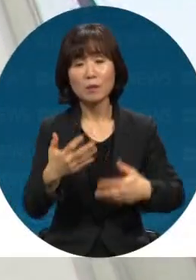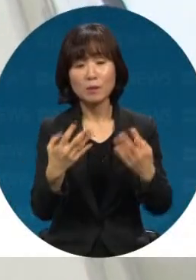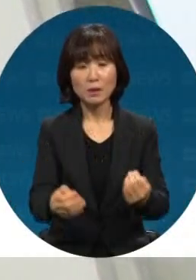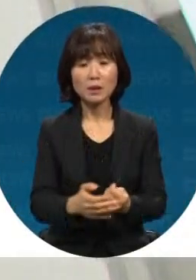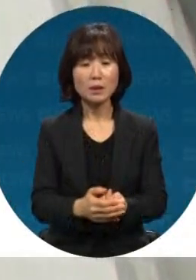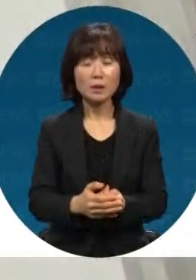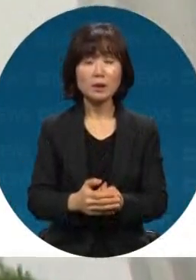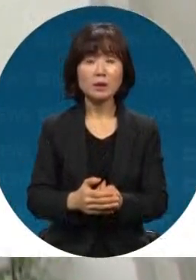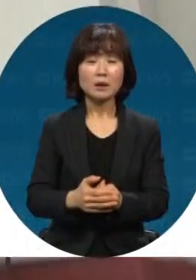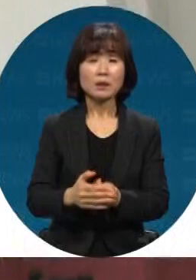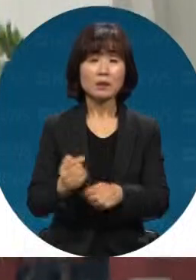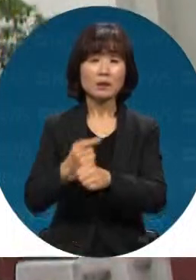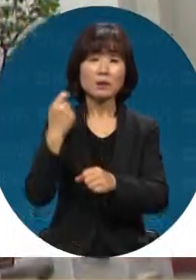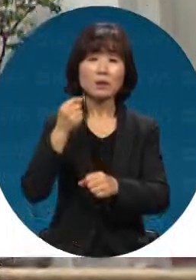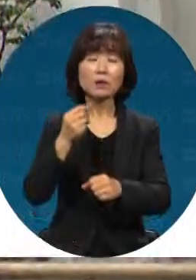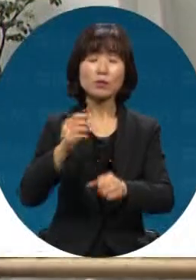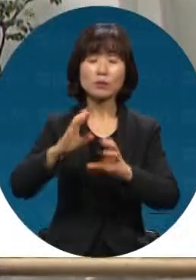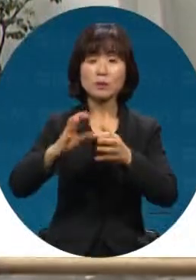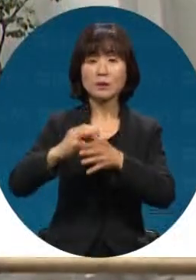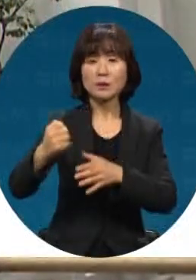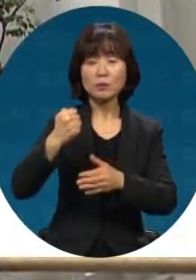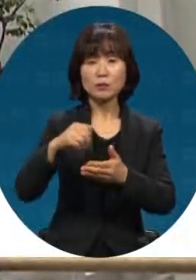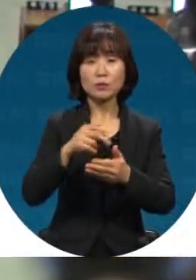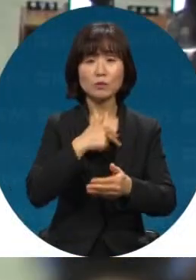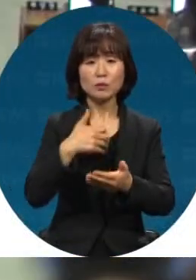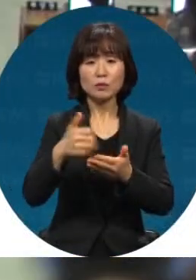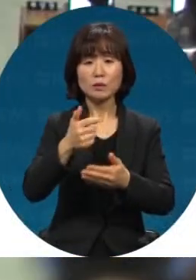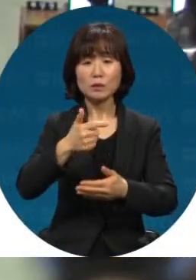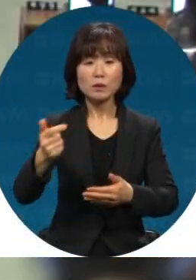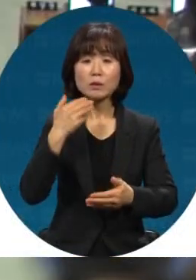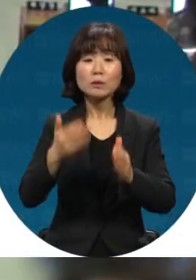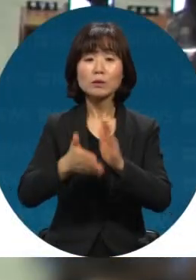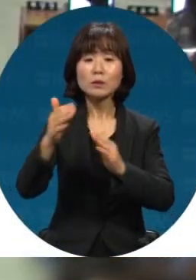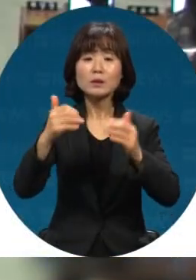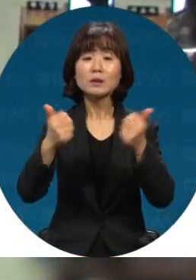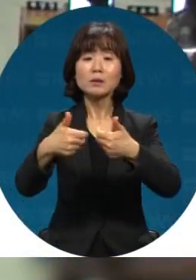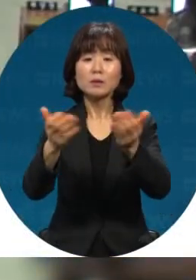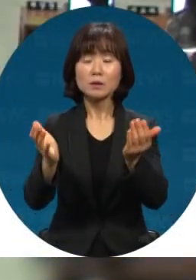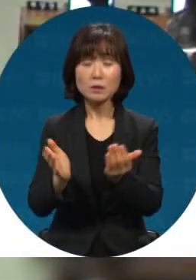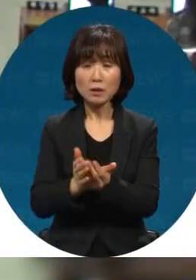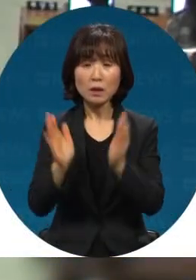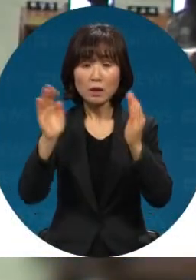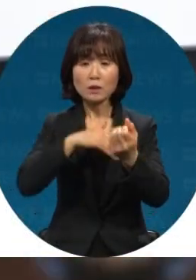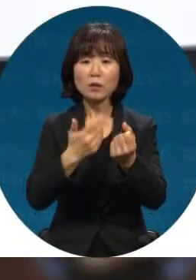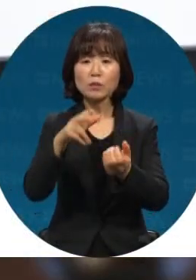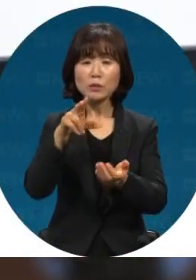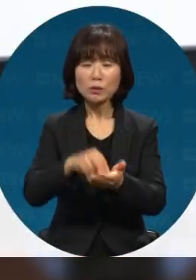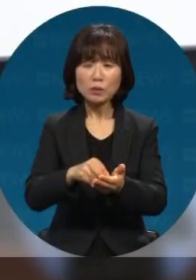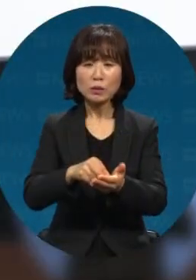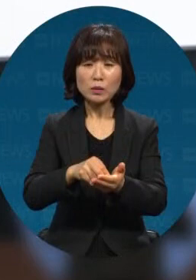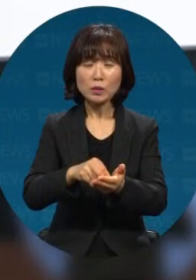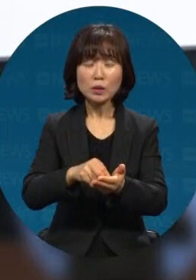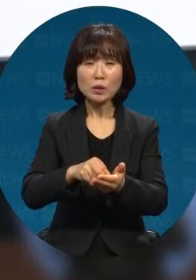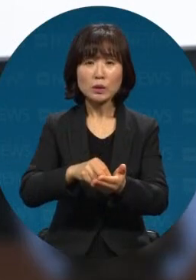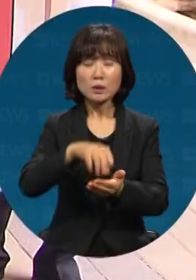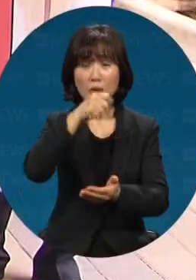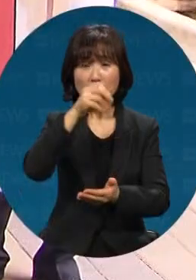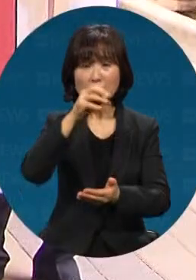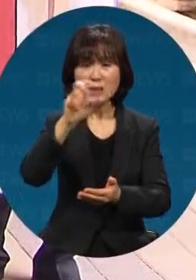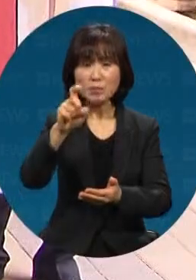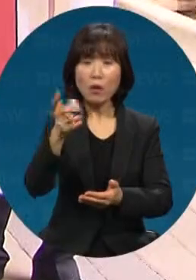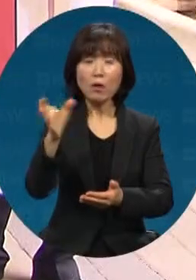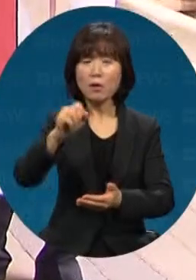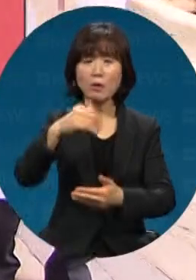국민의 이미 다수당인 서울시의회는 학력 문제 등을 이유로 교육청 농촌유학 사업비 10억원을 전액 삭감했습니다